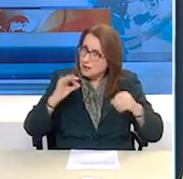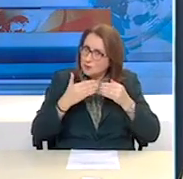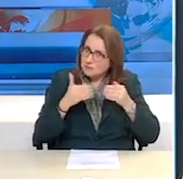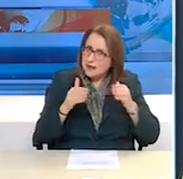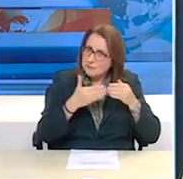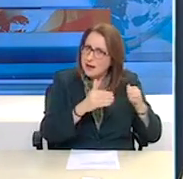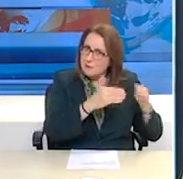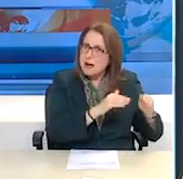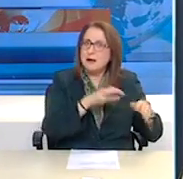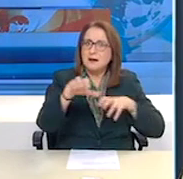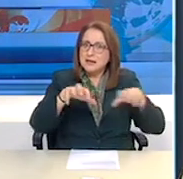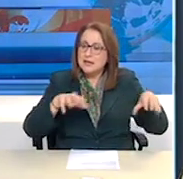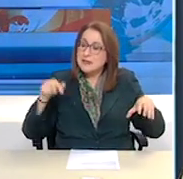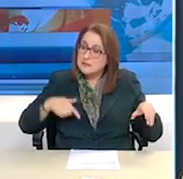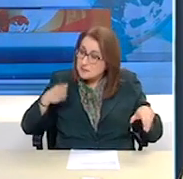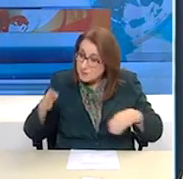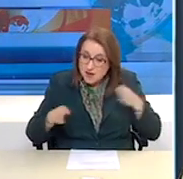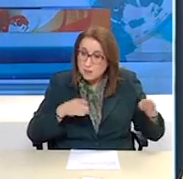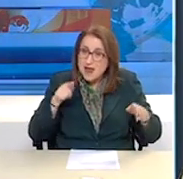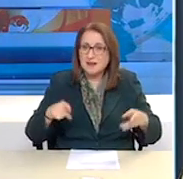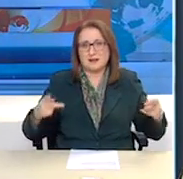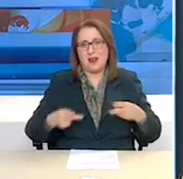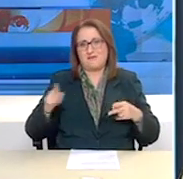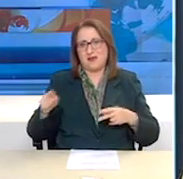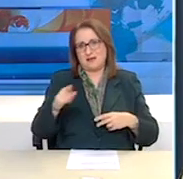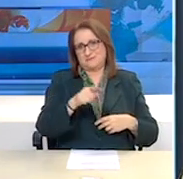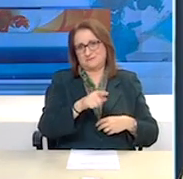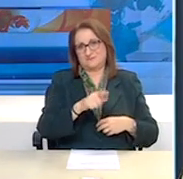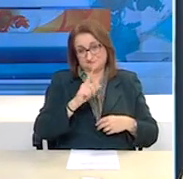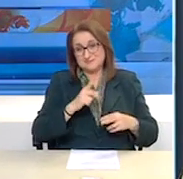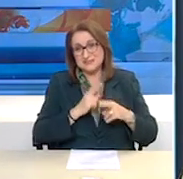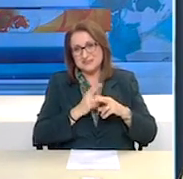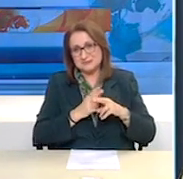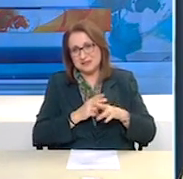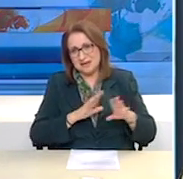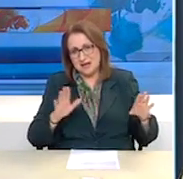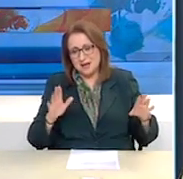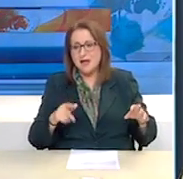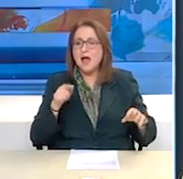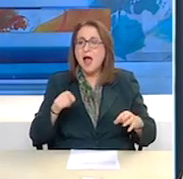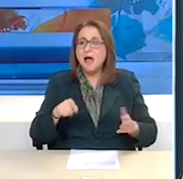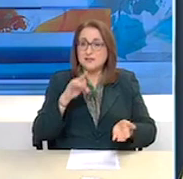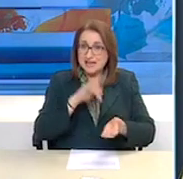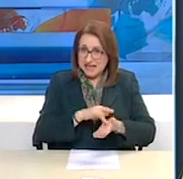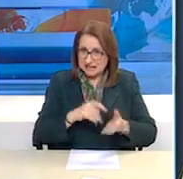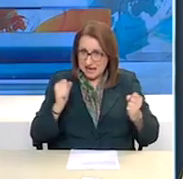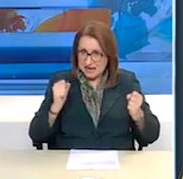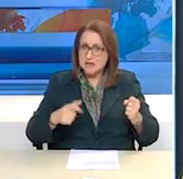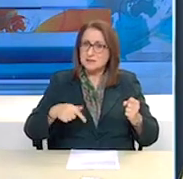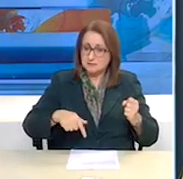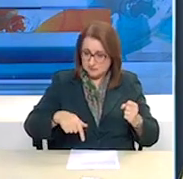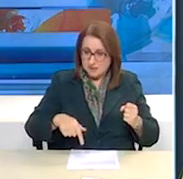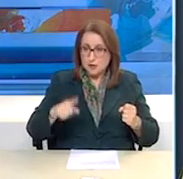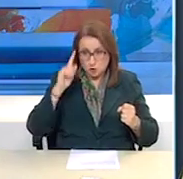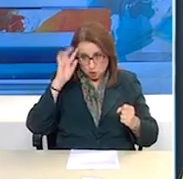κάνει και τον διαδραματίζει αυτή τη στιγμή. Πέραν από τα κέντρα υγείας τα οποία έχουμε πει ότι ξεκινάνε προκειμένου